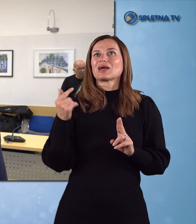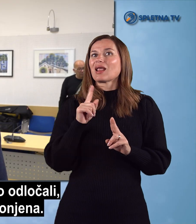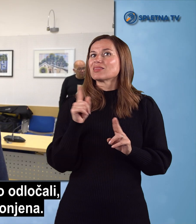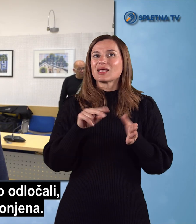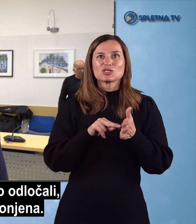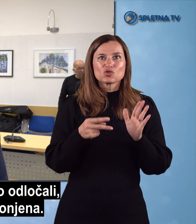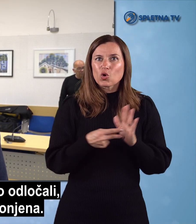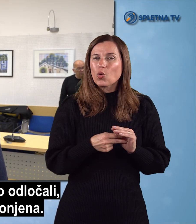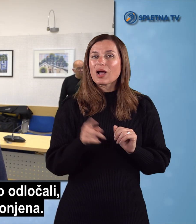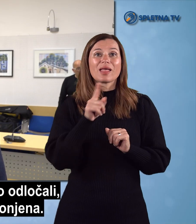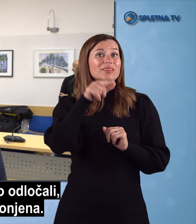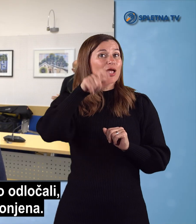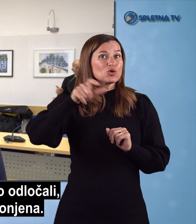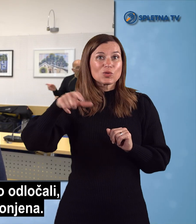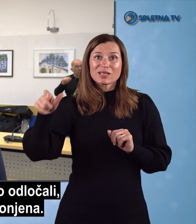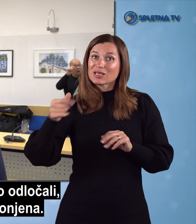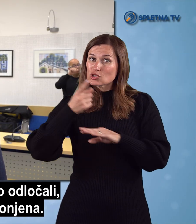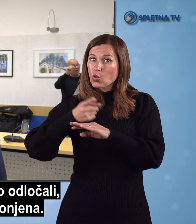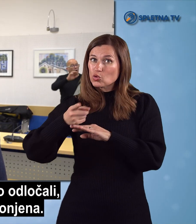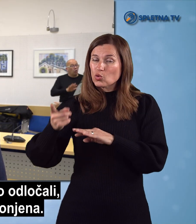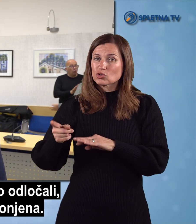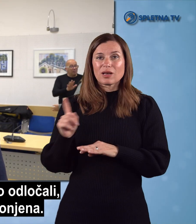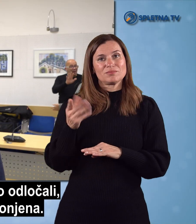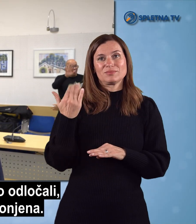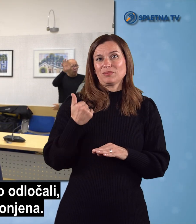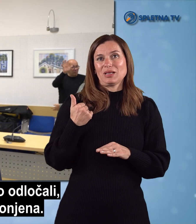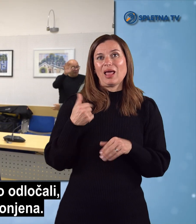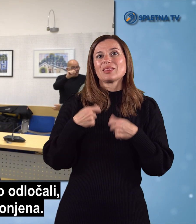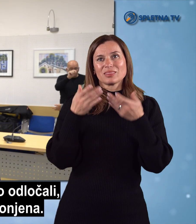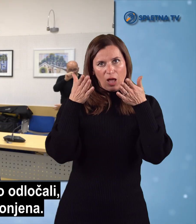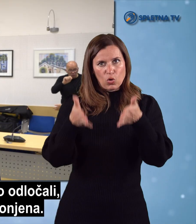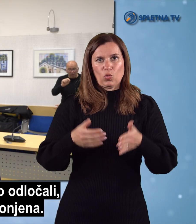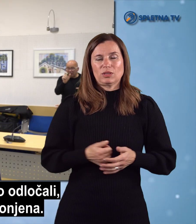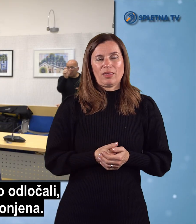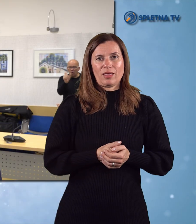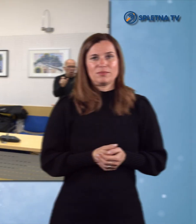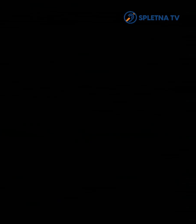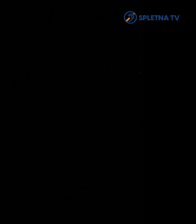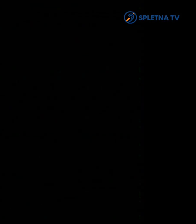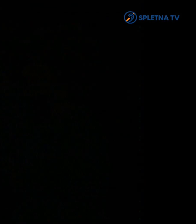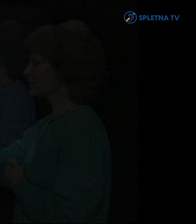stroka, ne ljudje, ki so odločali, ni bila naklonjena.